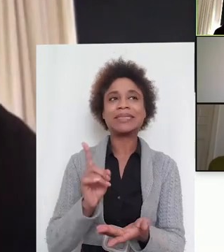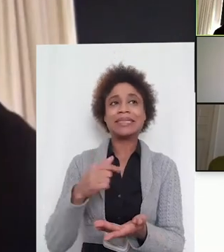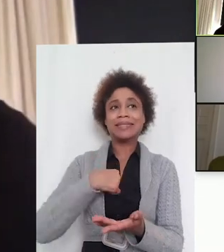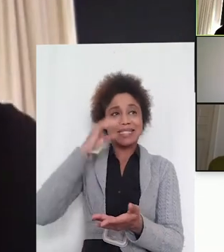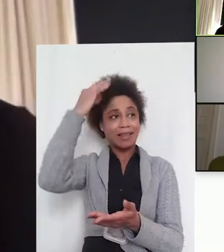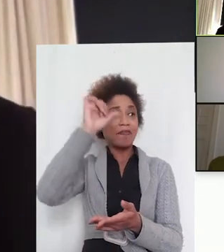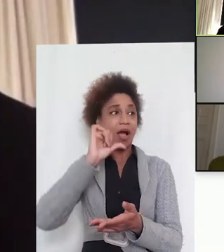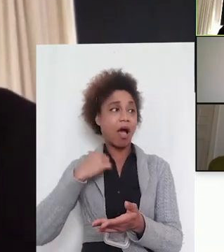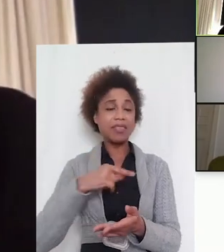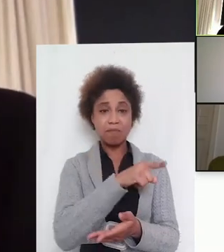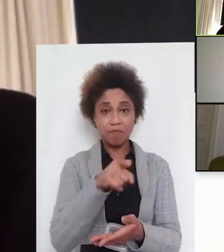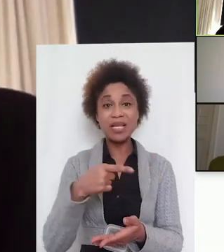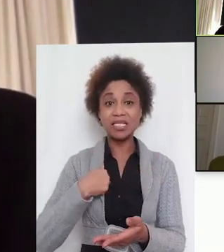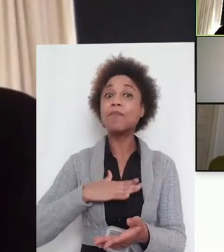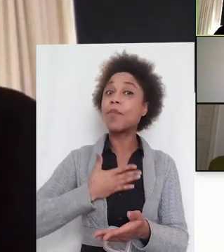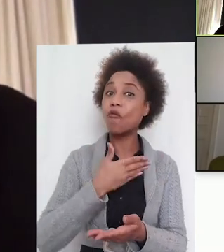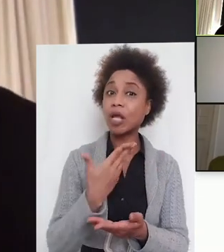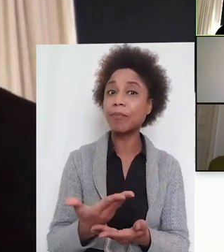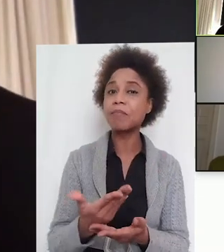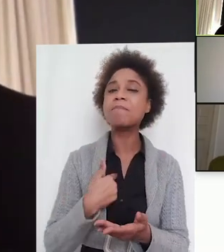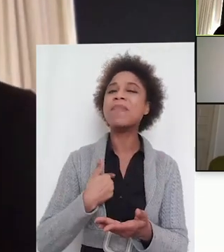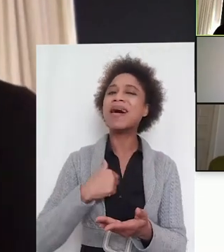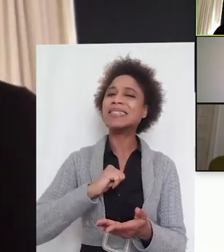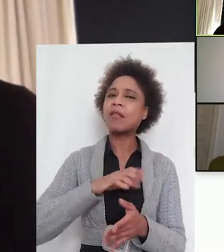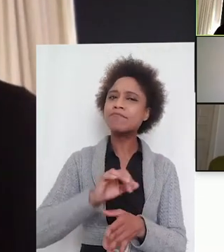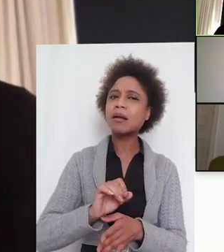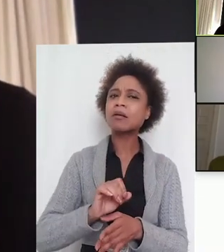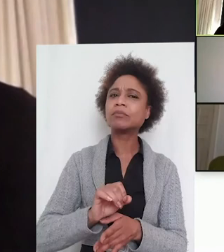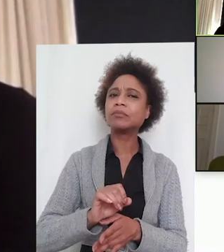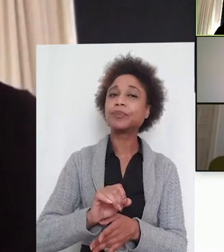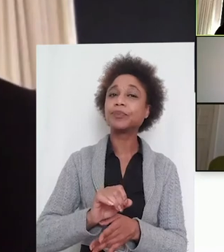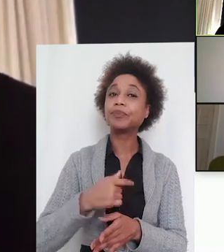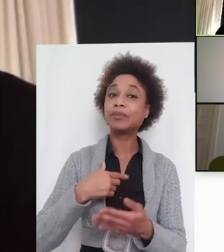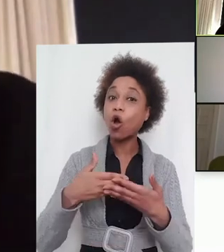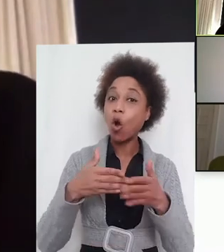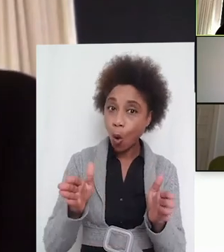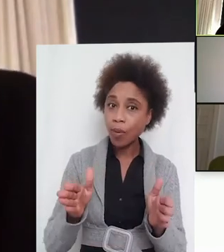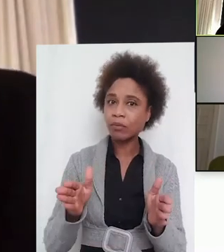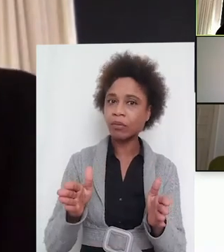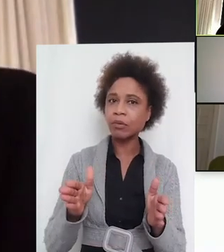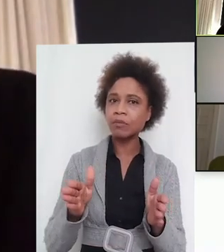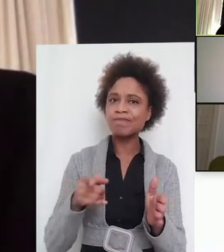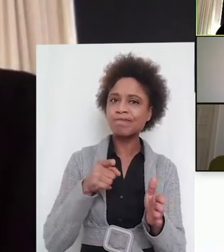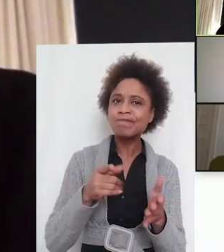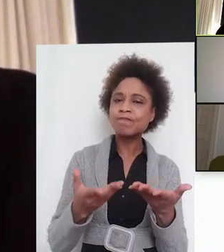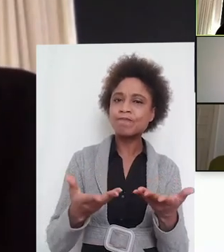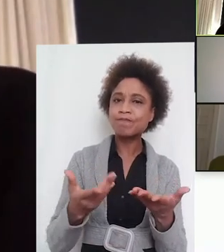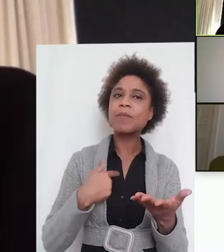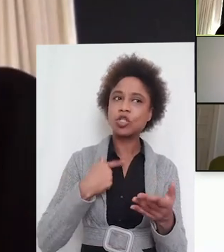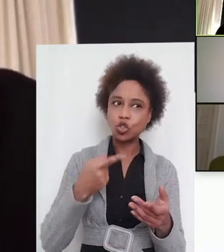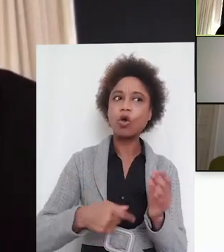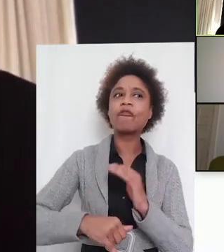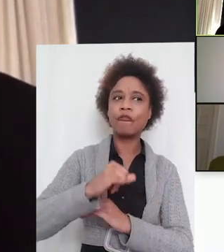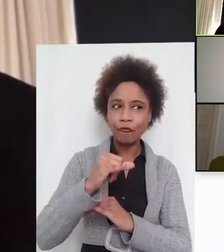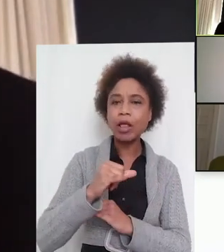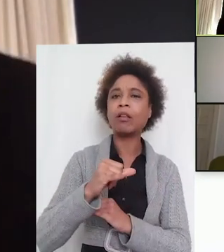ook van andere mensen die daar wel behoefte aan hebben. Maar ik merk wel dat als je daarvoor open staat, dat je daardoor wel tot dingen kan